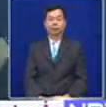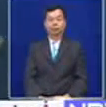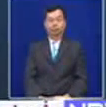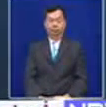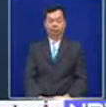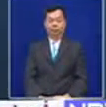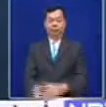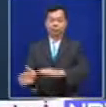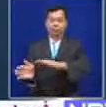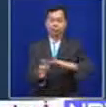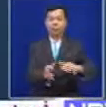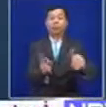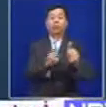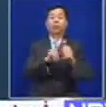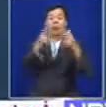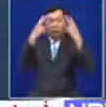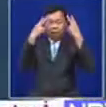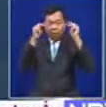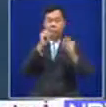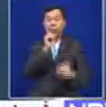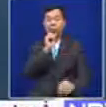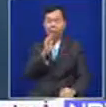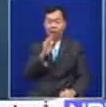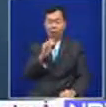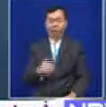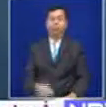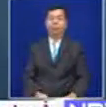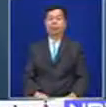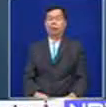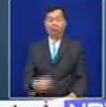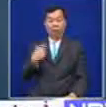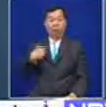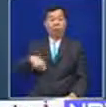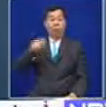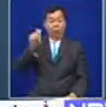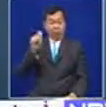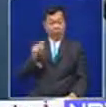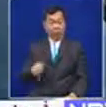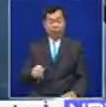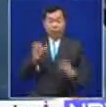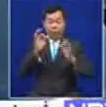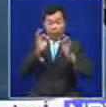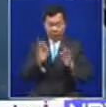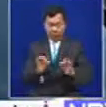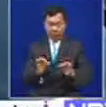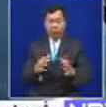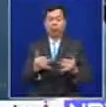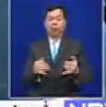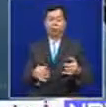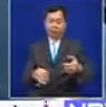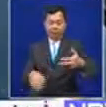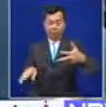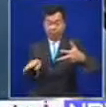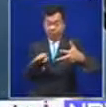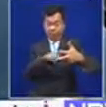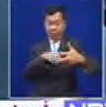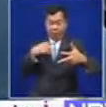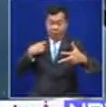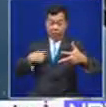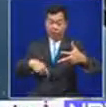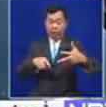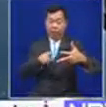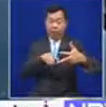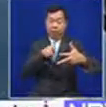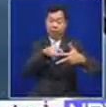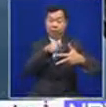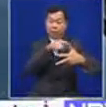พลเอกประวิตรวงษ์สุวรรณรองนายกรัฐมนตรีระบุว่าคำตัดสินของศาลจังหวัดเกาะสมุยอยู่ในชั้นศาลชั้นต้นนะครับยังต้องผ่านการพิจารณาของศาลอุทธรณ์